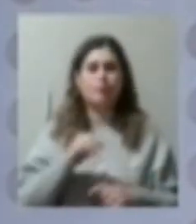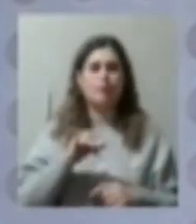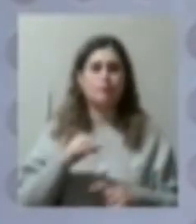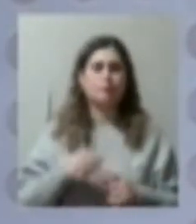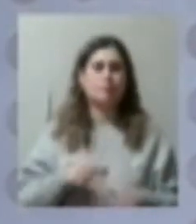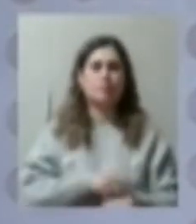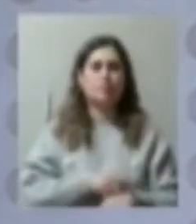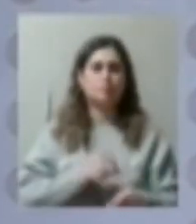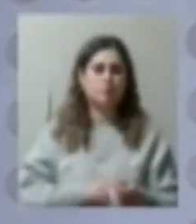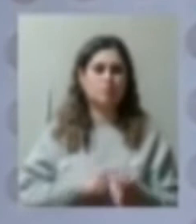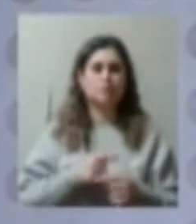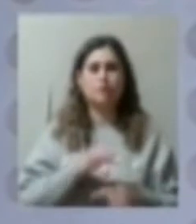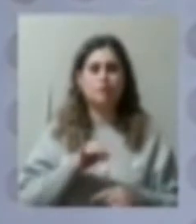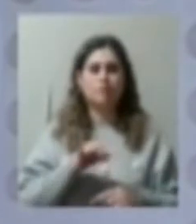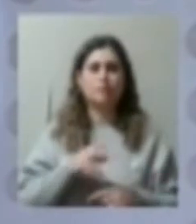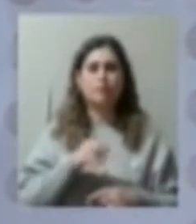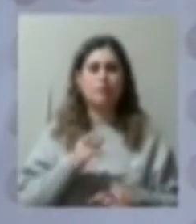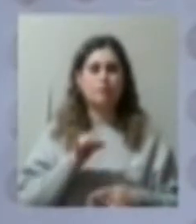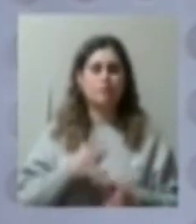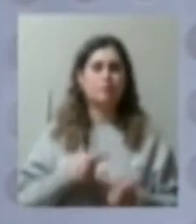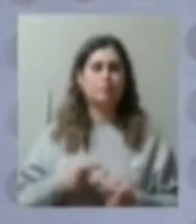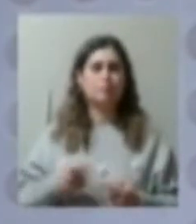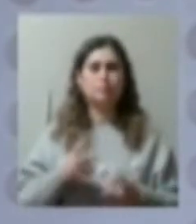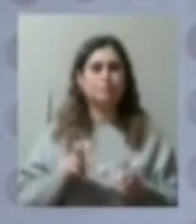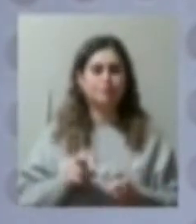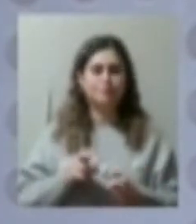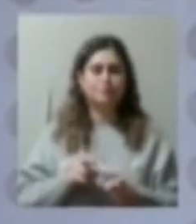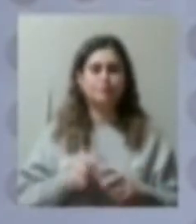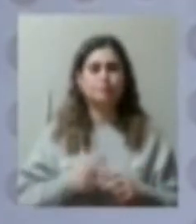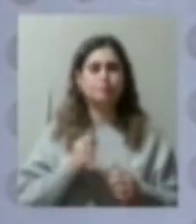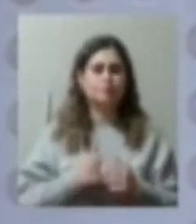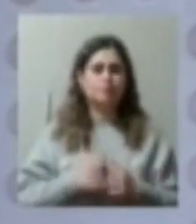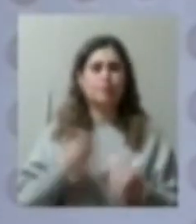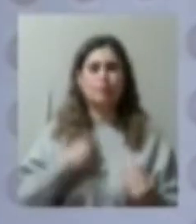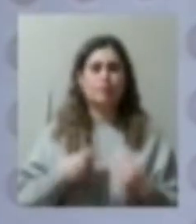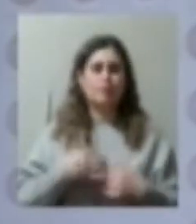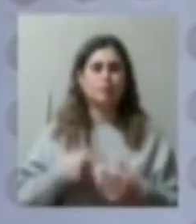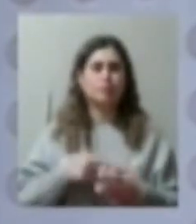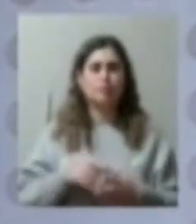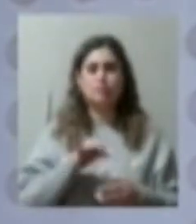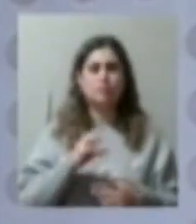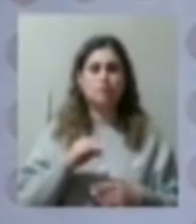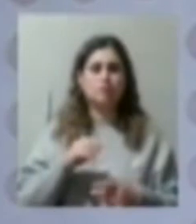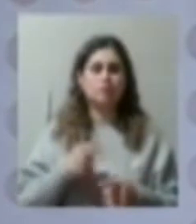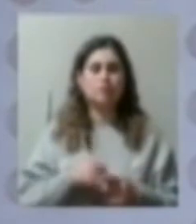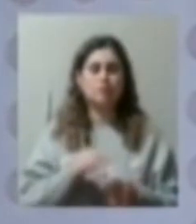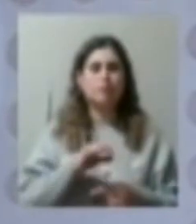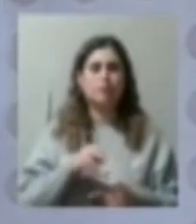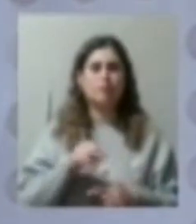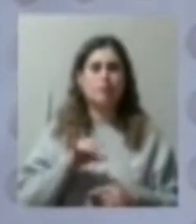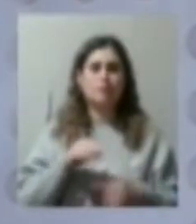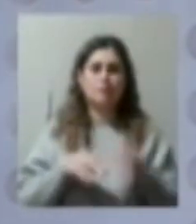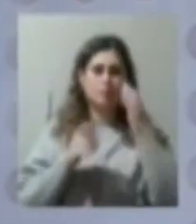браслет, флікер, флайтер, по-різному їх називають. Часто одяг уже йде оснащений світлоповертальними елементами,